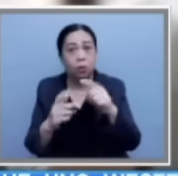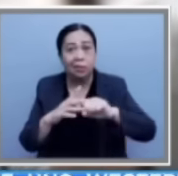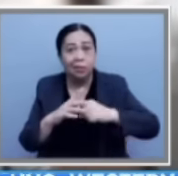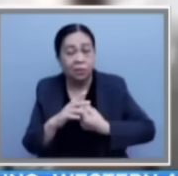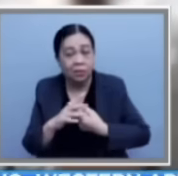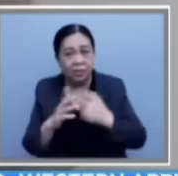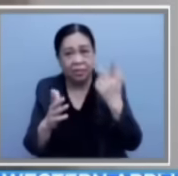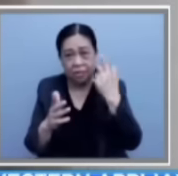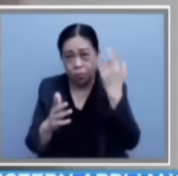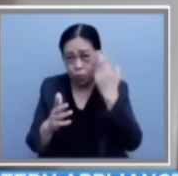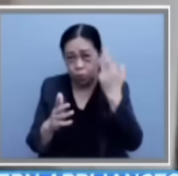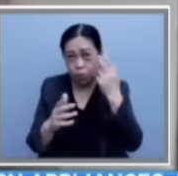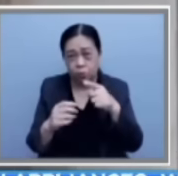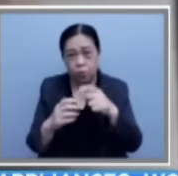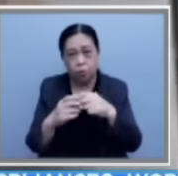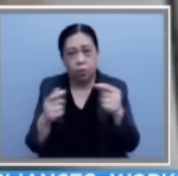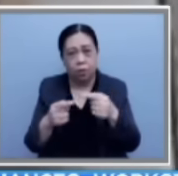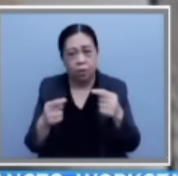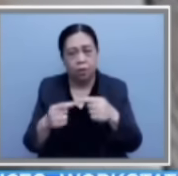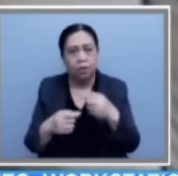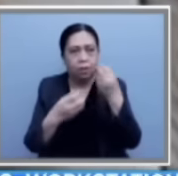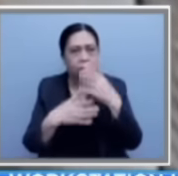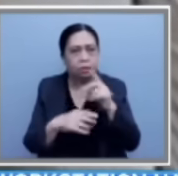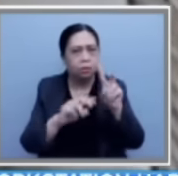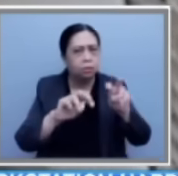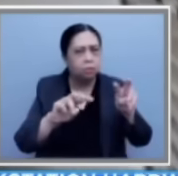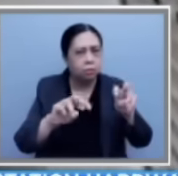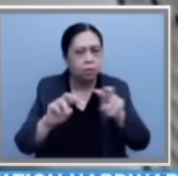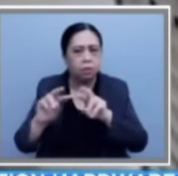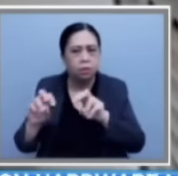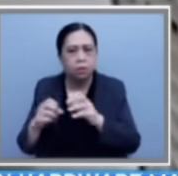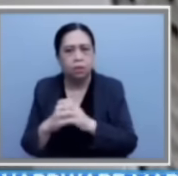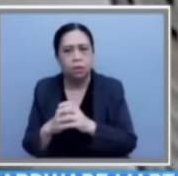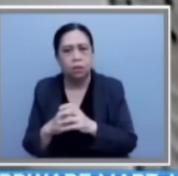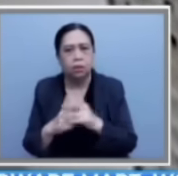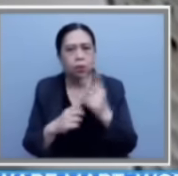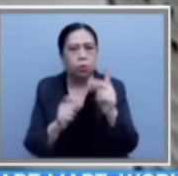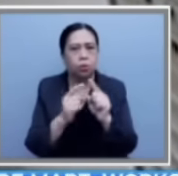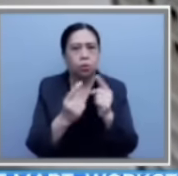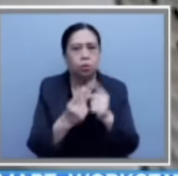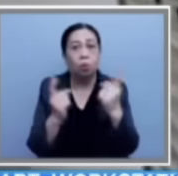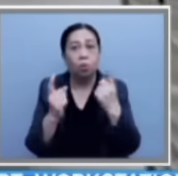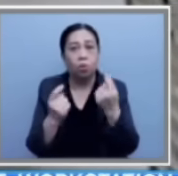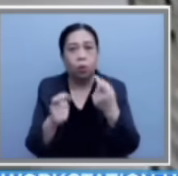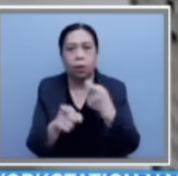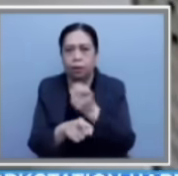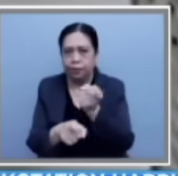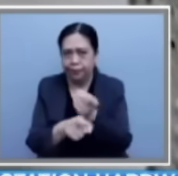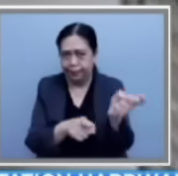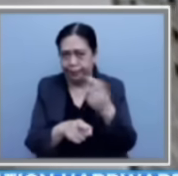ayon sa pulisya lumalabas sa aming pag-iimbestiga eh ito'y dalawang grupo na nag-asaran so